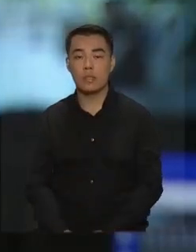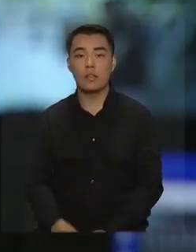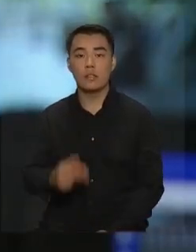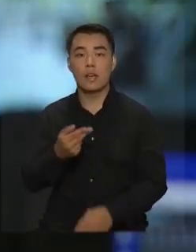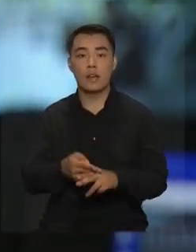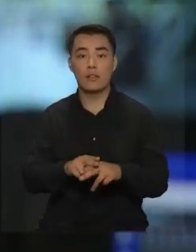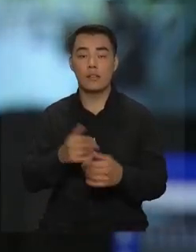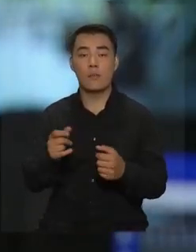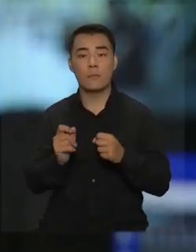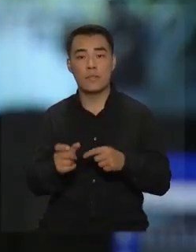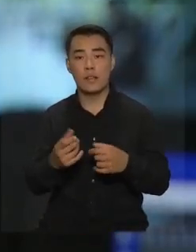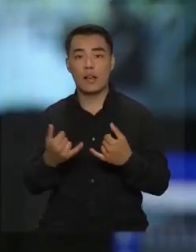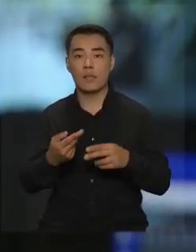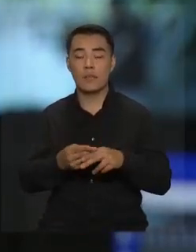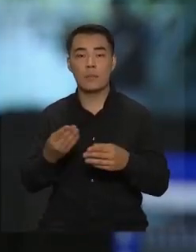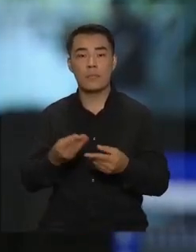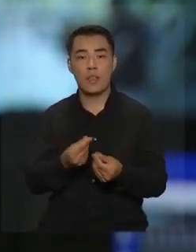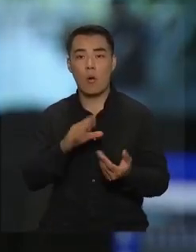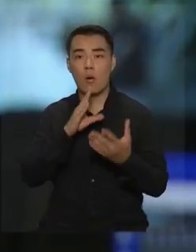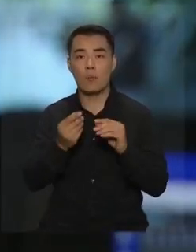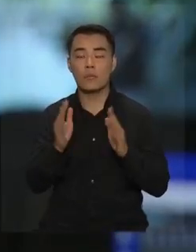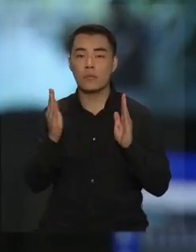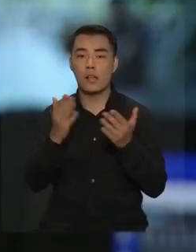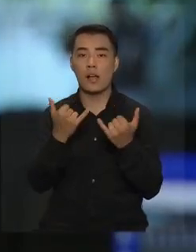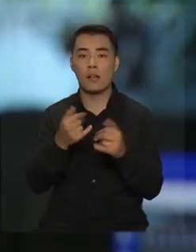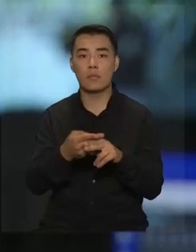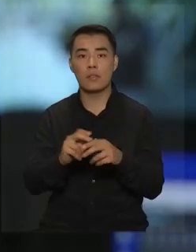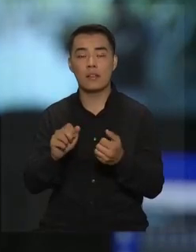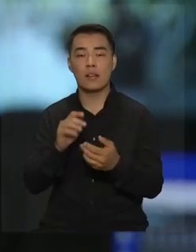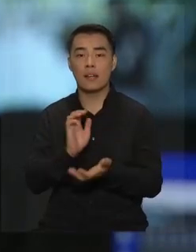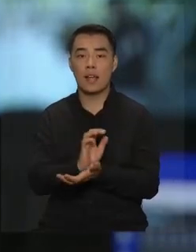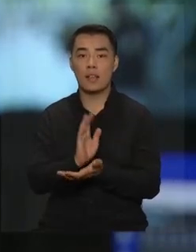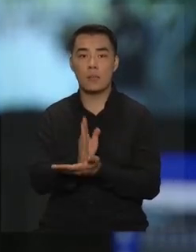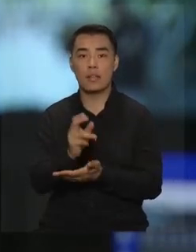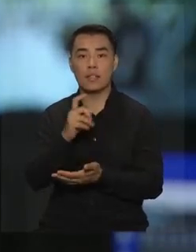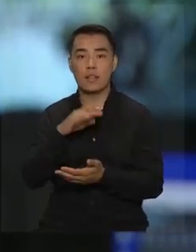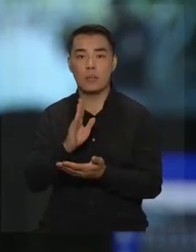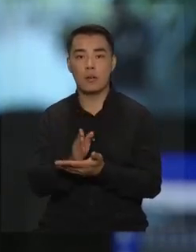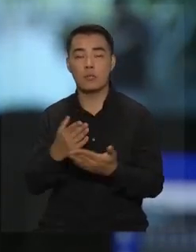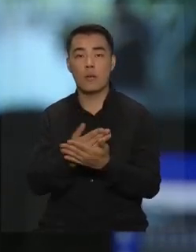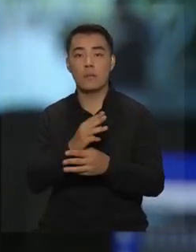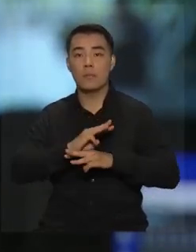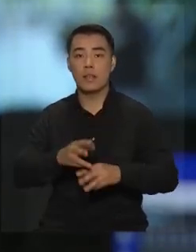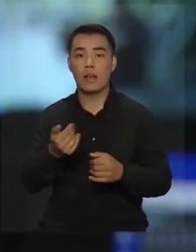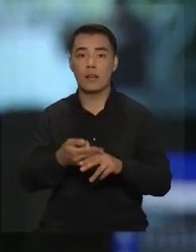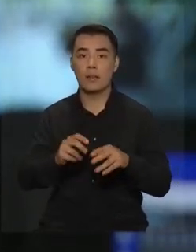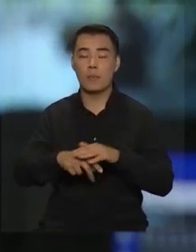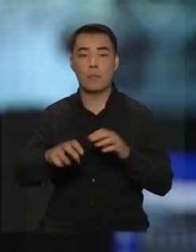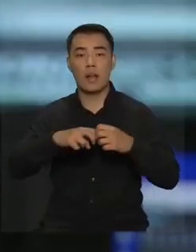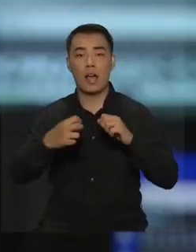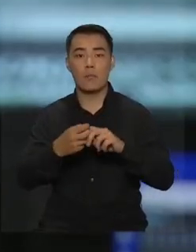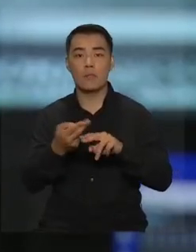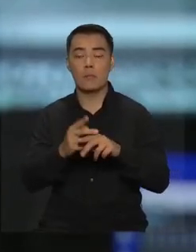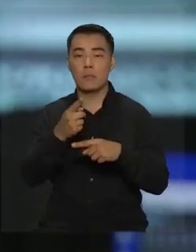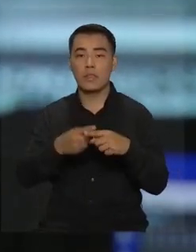Тау боп үйілген қоқыстар, күлге айналған ормандар, ен далаға сыймай жатқан киіктер. Жаңа министрдің мойнына артылған мәселелердің бір парасы